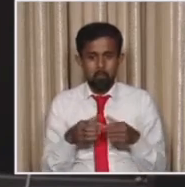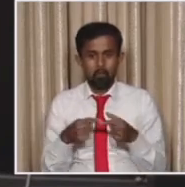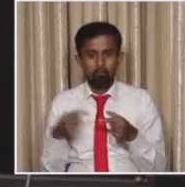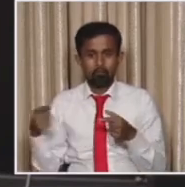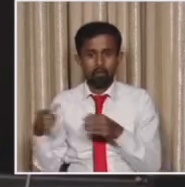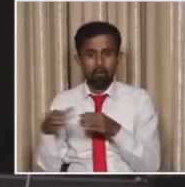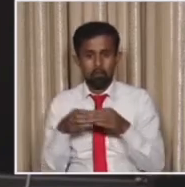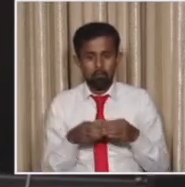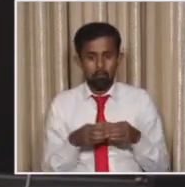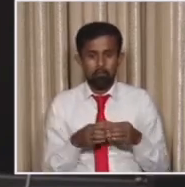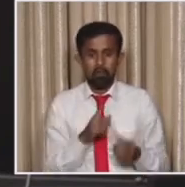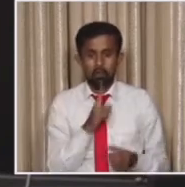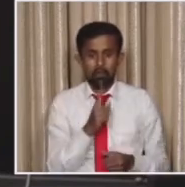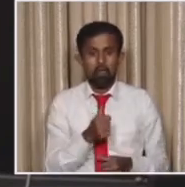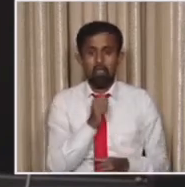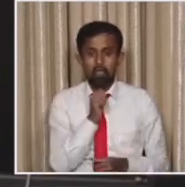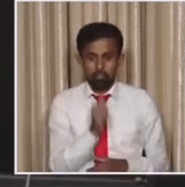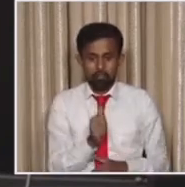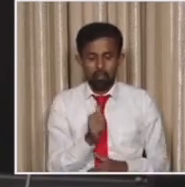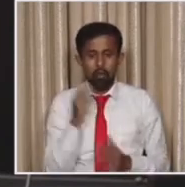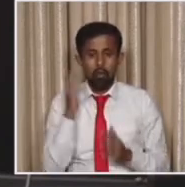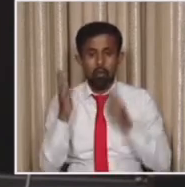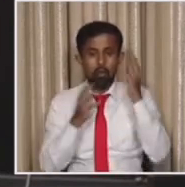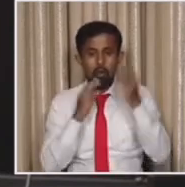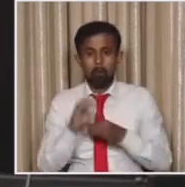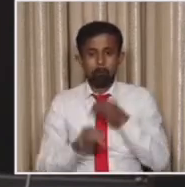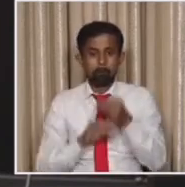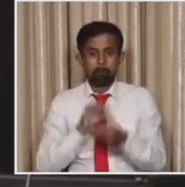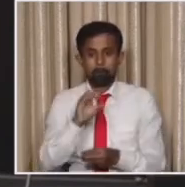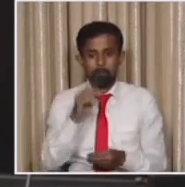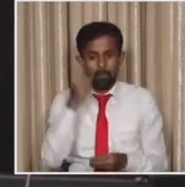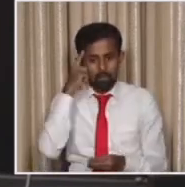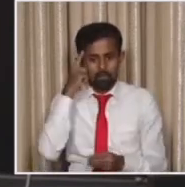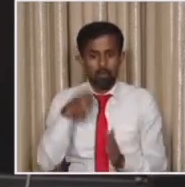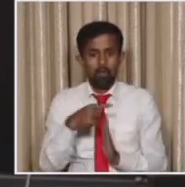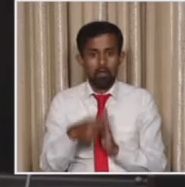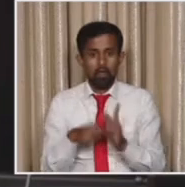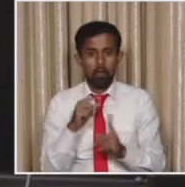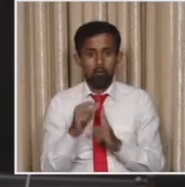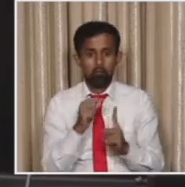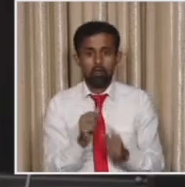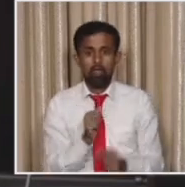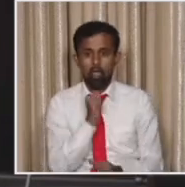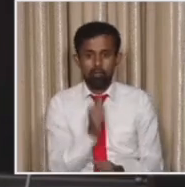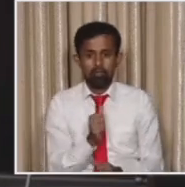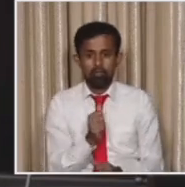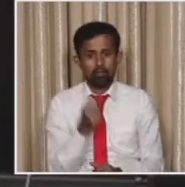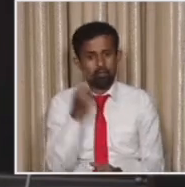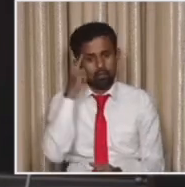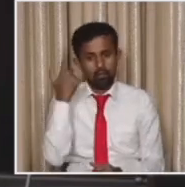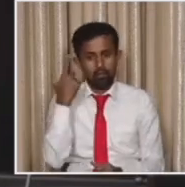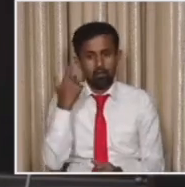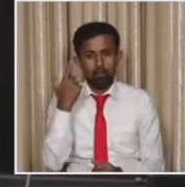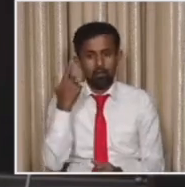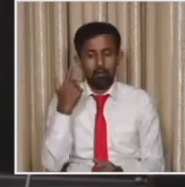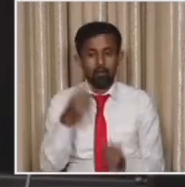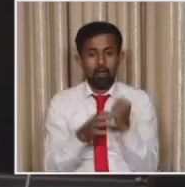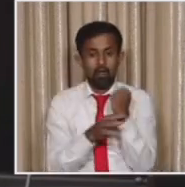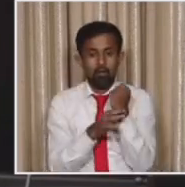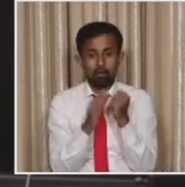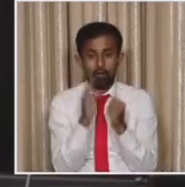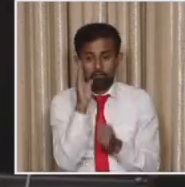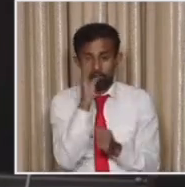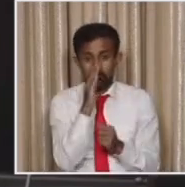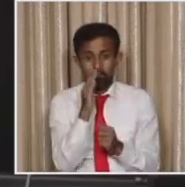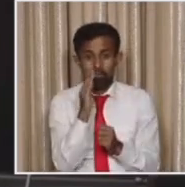විපක්ෂයේ කියන්නේ ඇත්ත නිසා ලෝකයේ ආයෝජකයෝ හිතන්නේ අපේ පාර්ලිමේන්තුවේ කියන්නේ ඇත්ත කියලා. ඒ අය දන්නේ නැහැ අපේ පාර්ලිමේන්තුවේ වරප්‍රසාද වලට මූණ